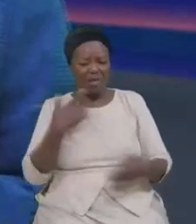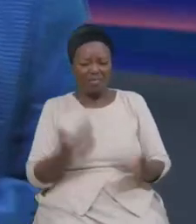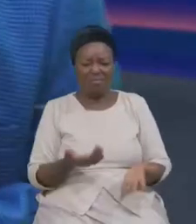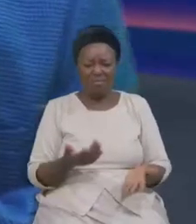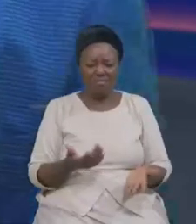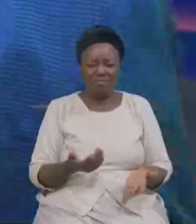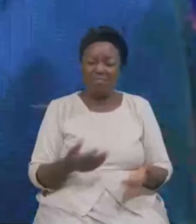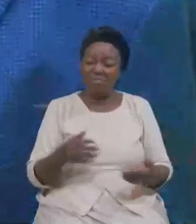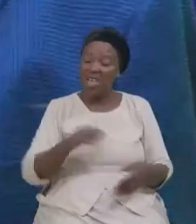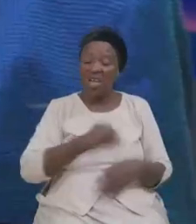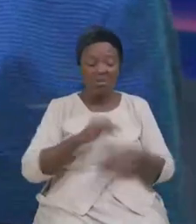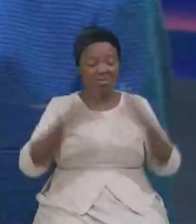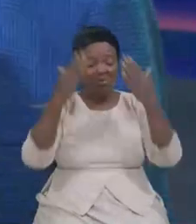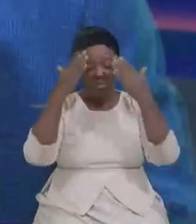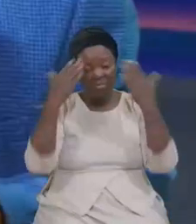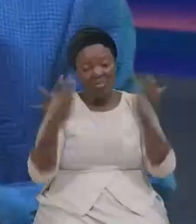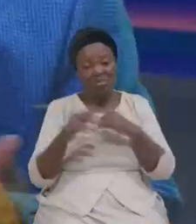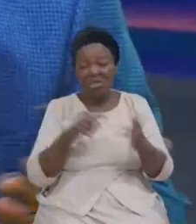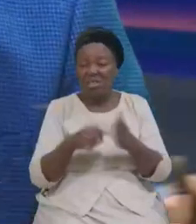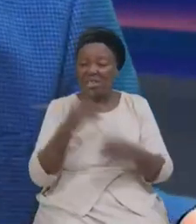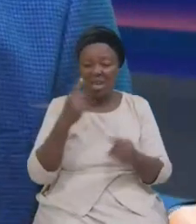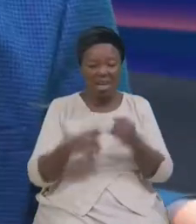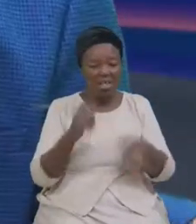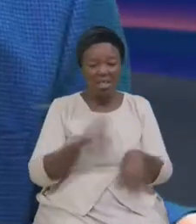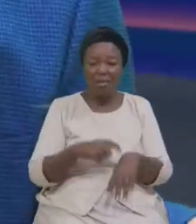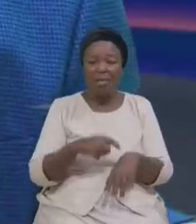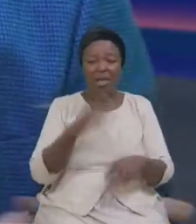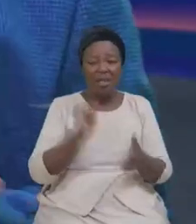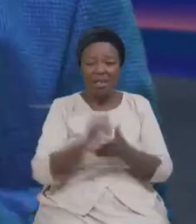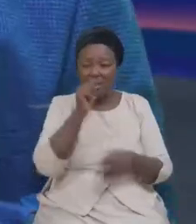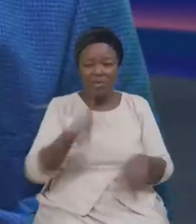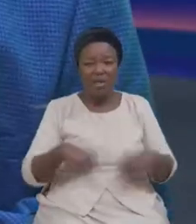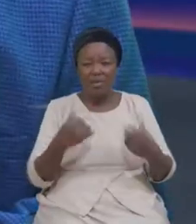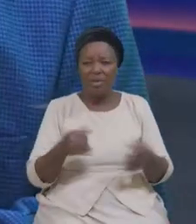personne. La personne est malade. Et elle se plaint à quelqu'un qui